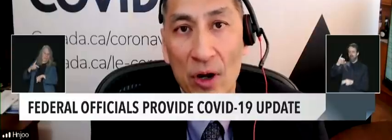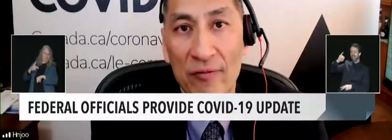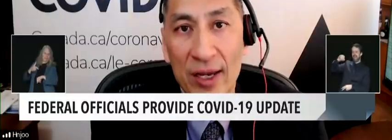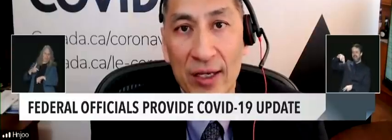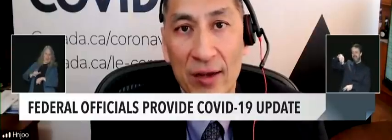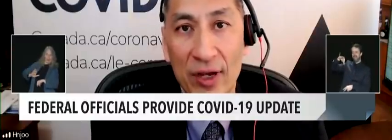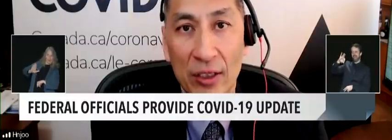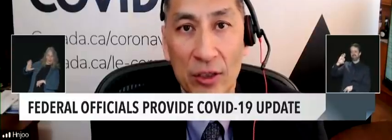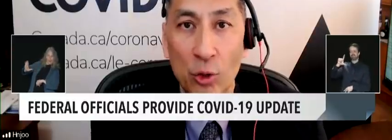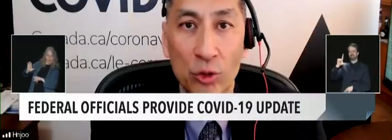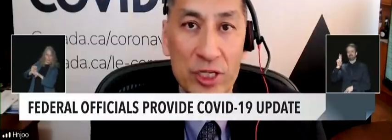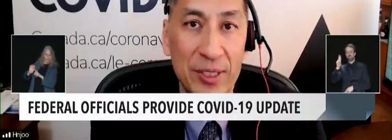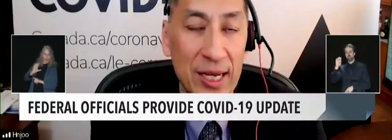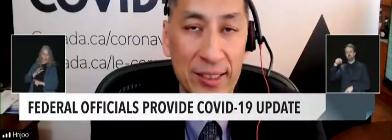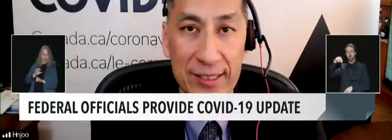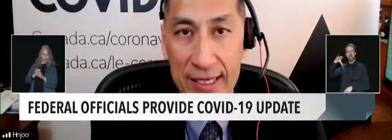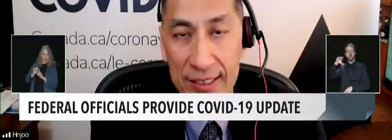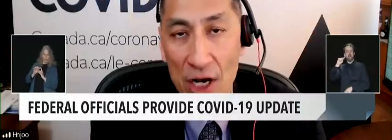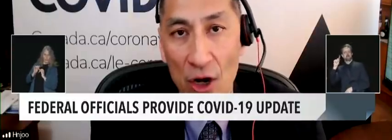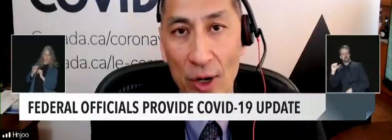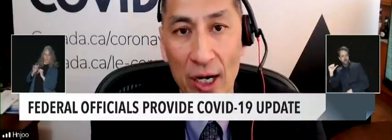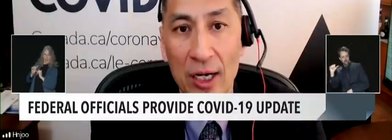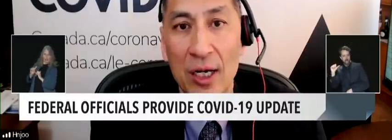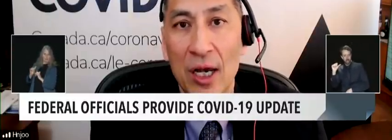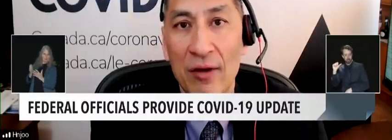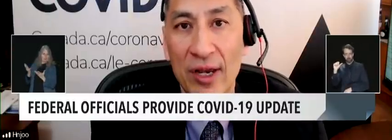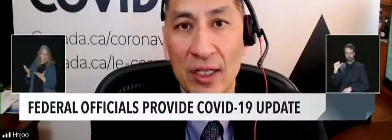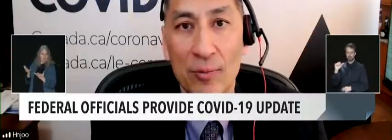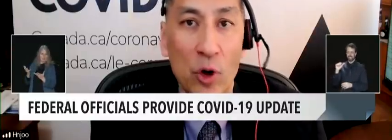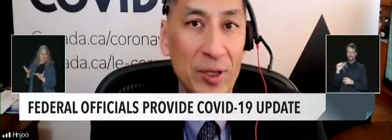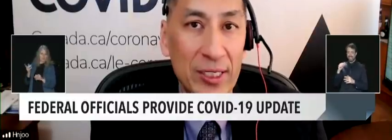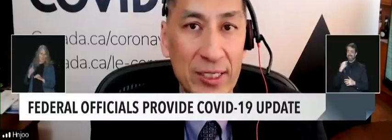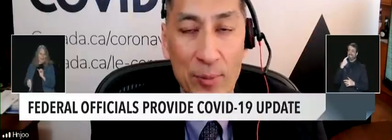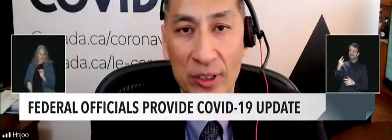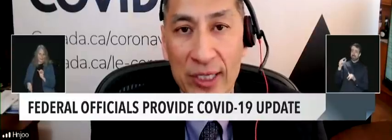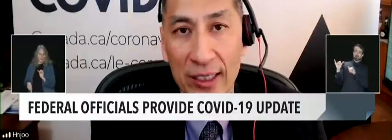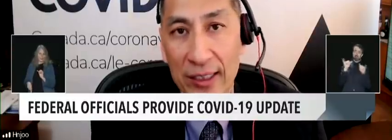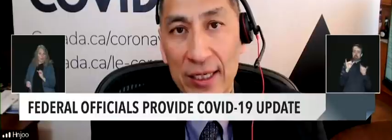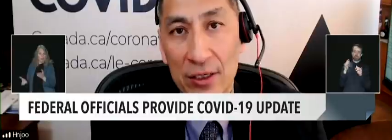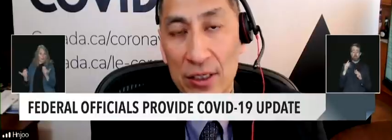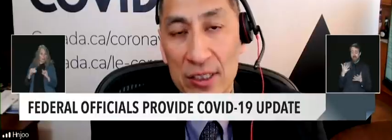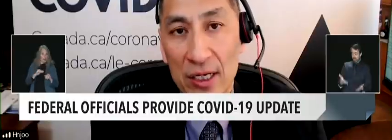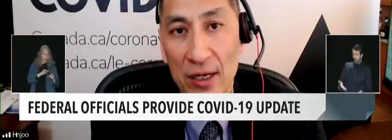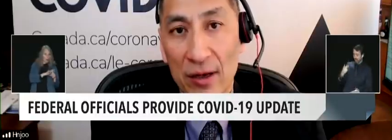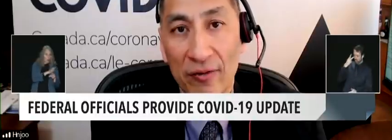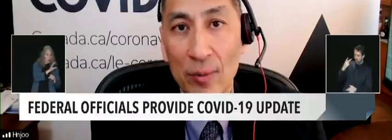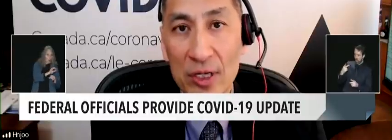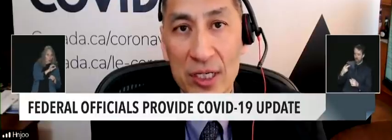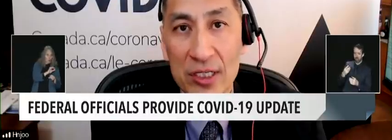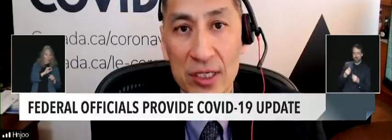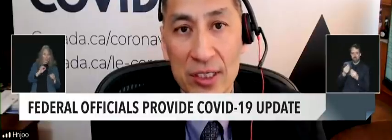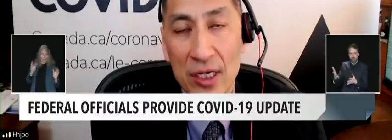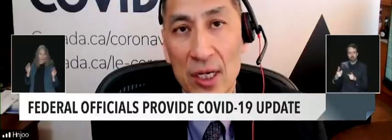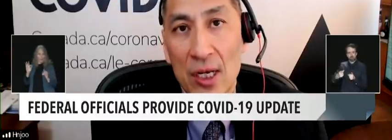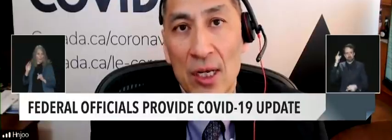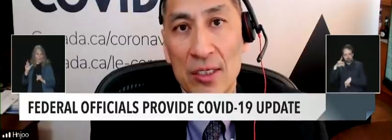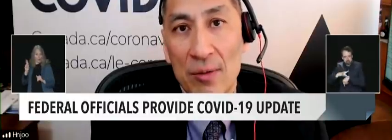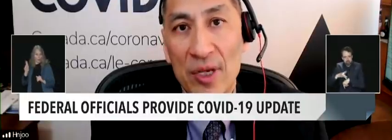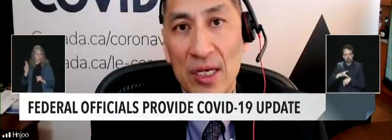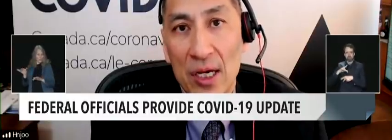actuellement avec le taux d'hospitalisation avec la morbidité et la mortalité que c'est vraiment ça